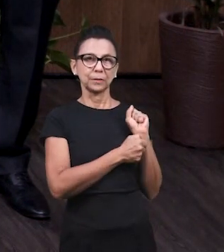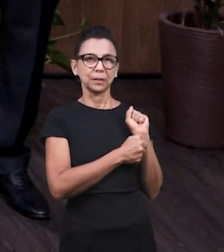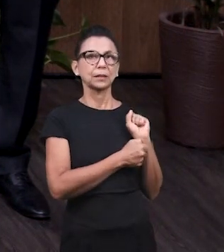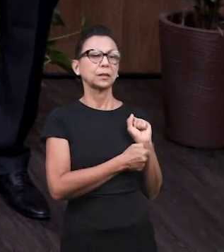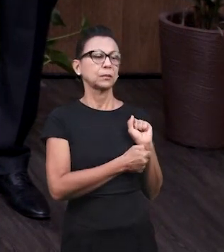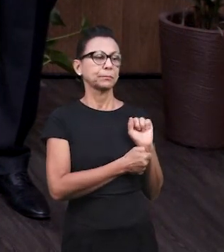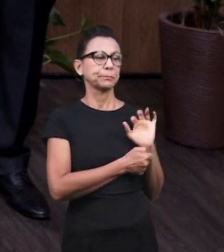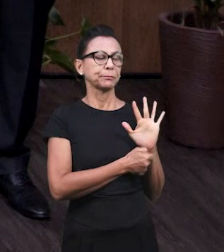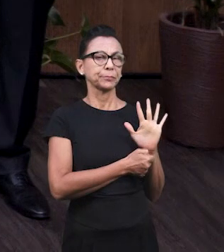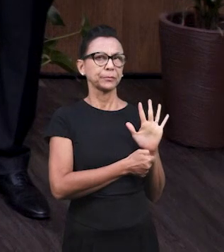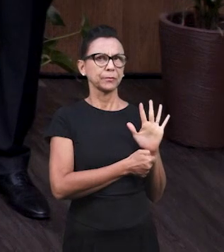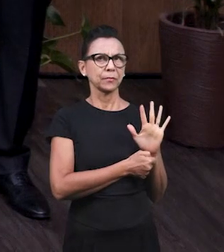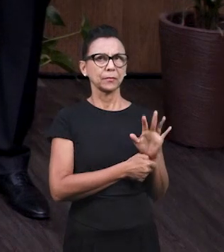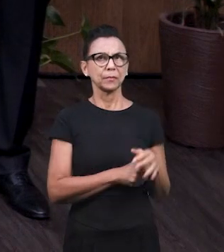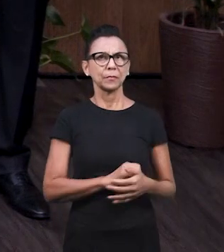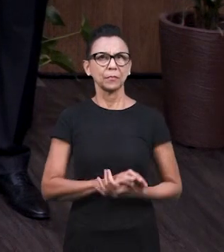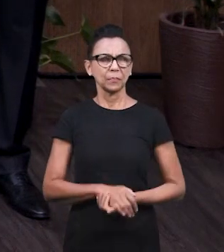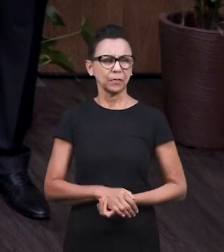sur sa vie